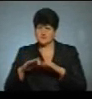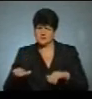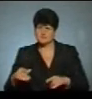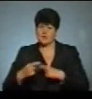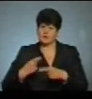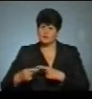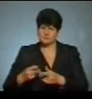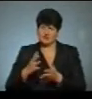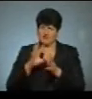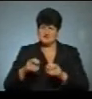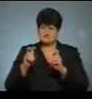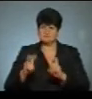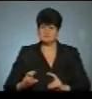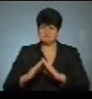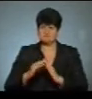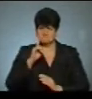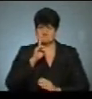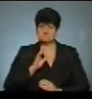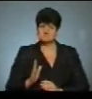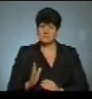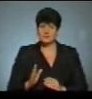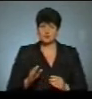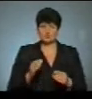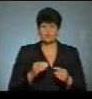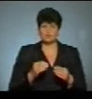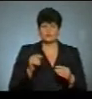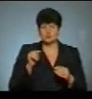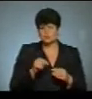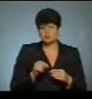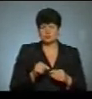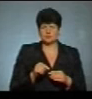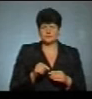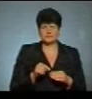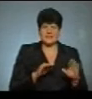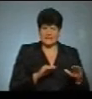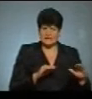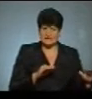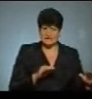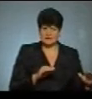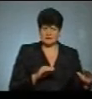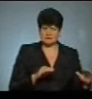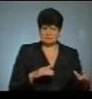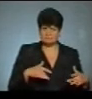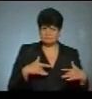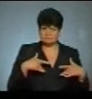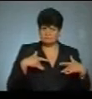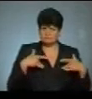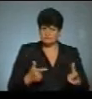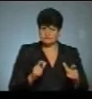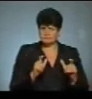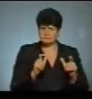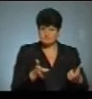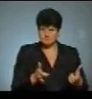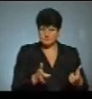спілкуванням. Тому від крайнього неприйняття в підлітковому віці пов'язано саме